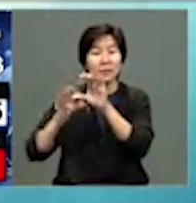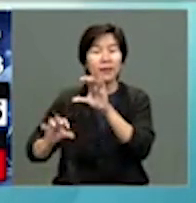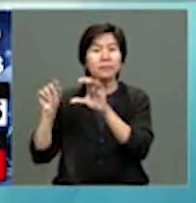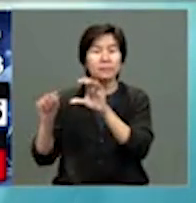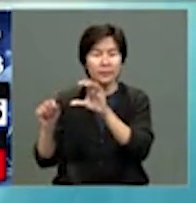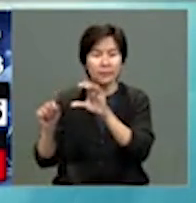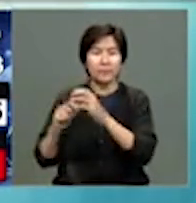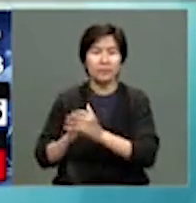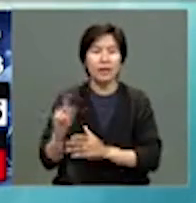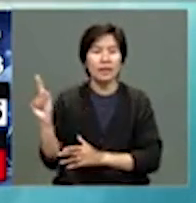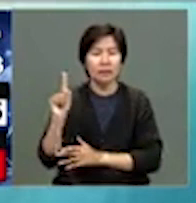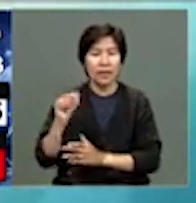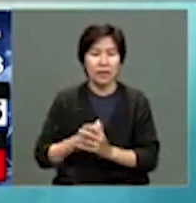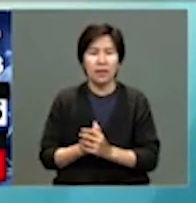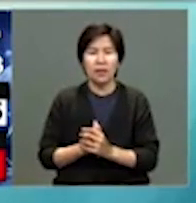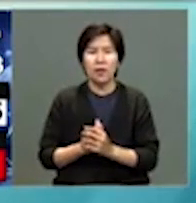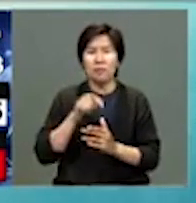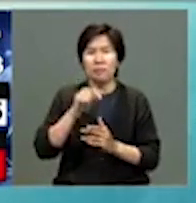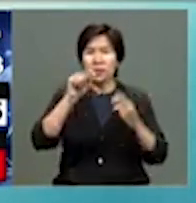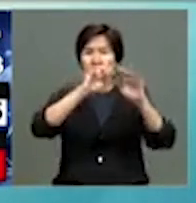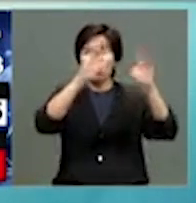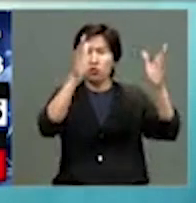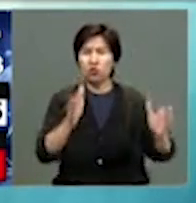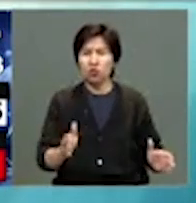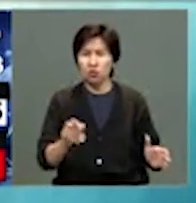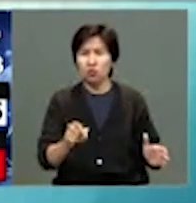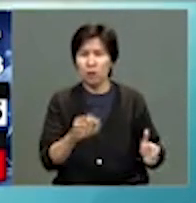ลุ่มนี้คือตู้เกมส์เครื่องเล่นหยอดเหรียญในห้างสรรพสินค้าศูนย์การค้าคอมเมดี้community Mallนะครับลมมหรสพสวนสนุกอันนี้ให้เล่นได้แล้วแต่ร้านเกมส์ที่อยู่